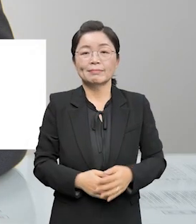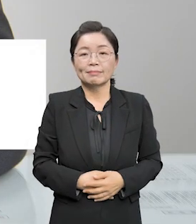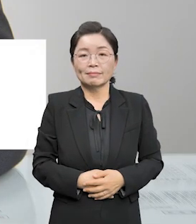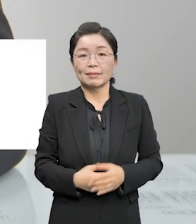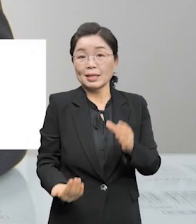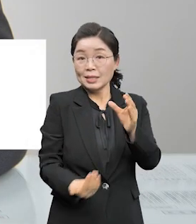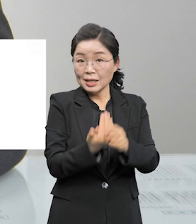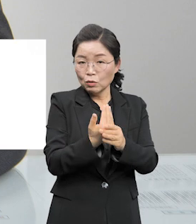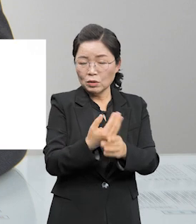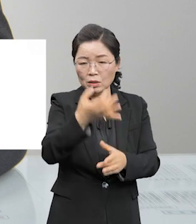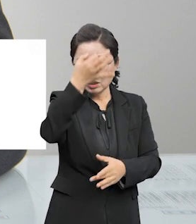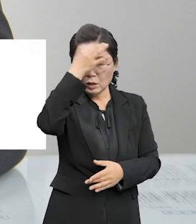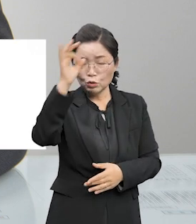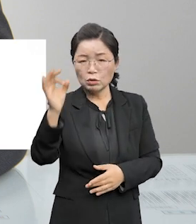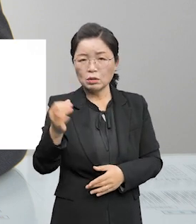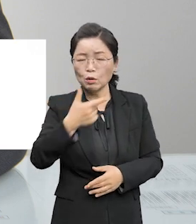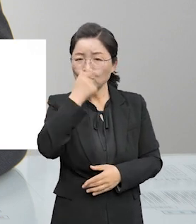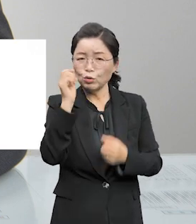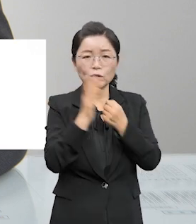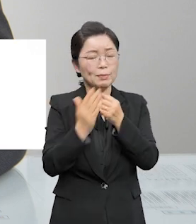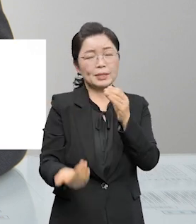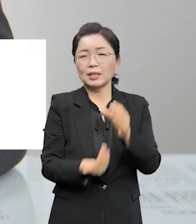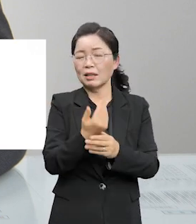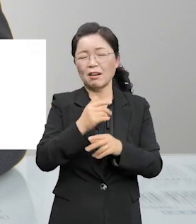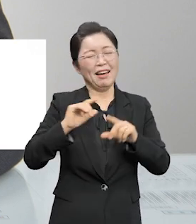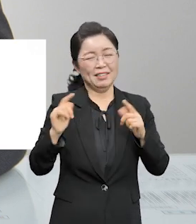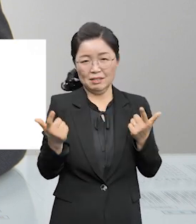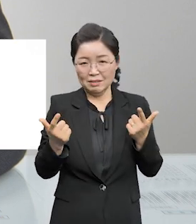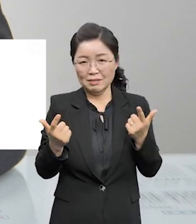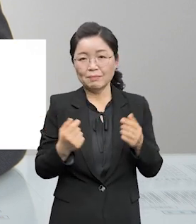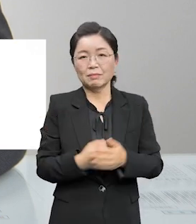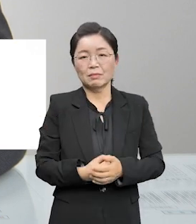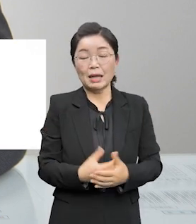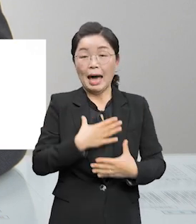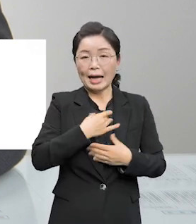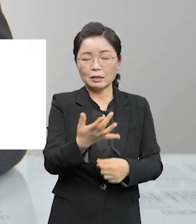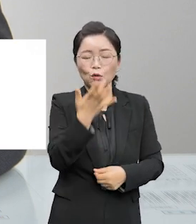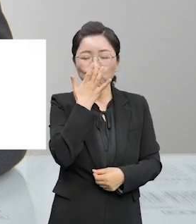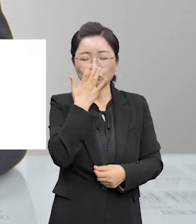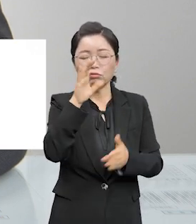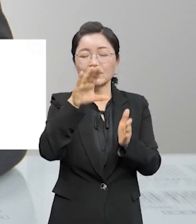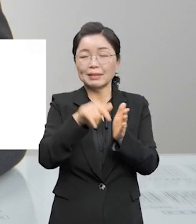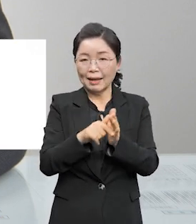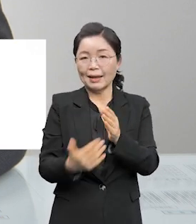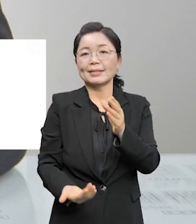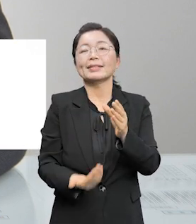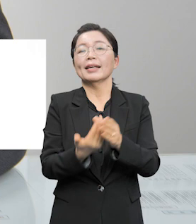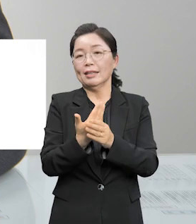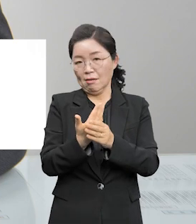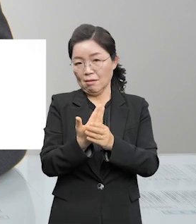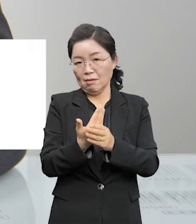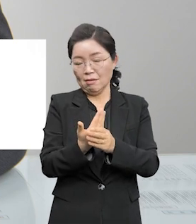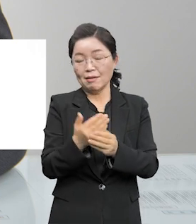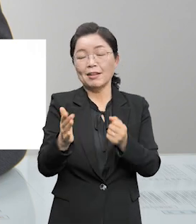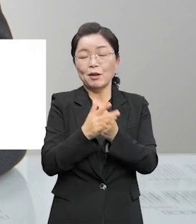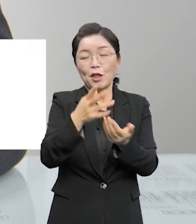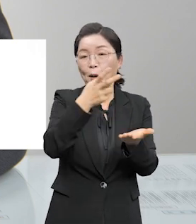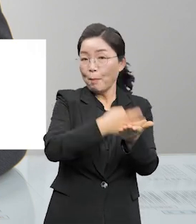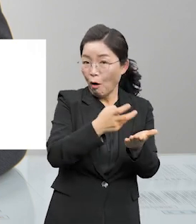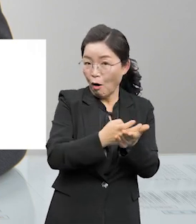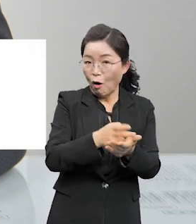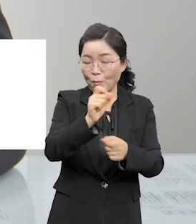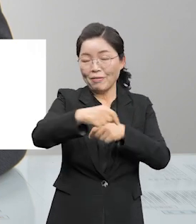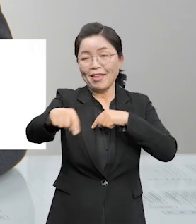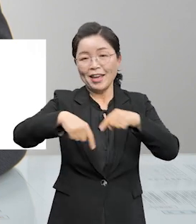사고는 규정이나 기술이 없어서 발생하는 것이 아니라 안전 불감증에서 시작되는 만큼 법과 제도, 행정